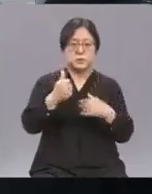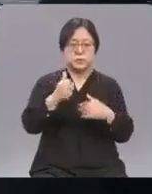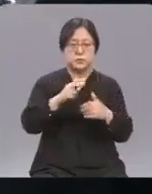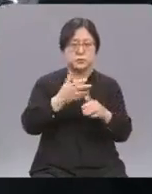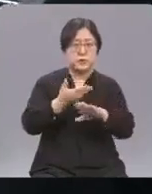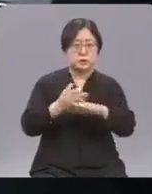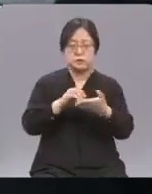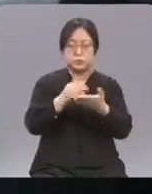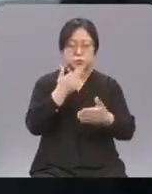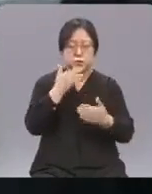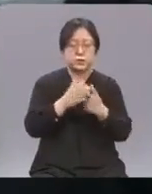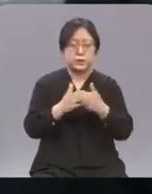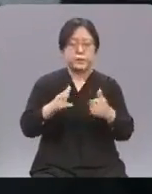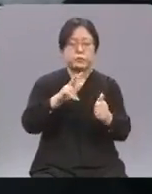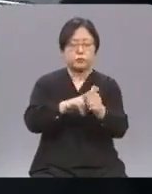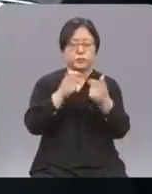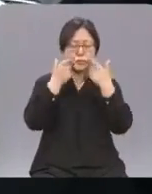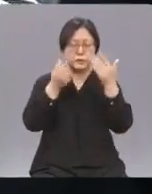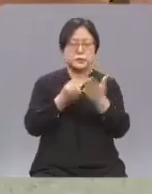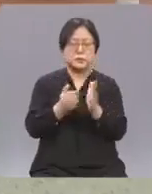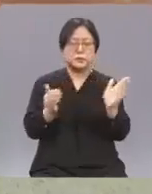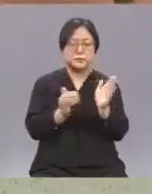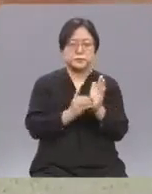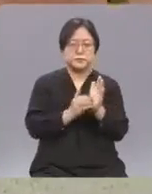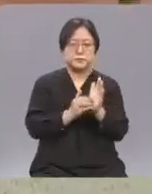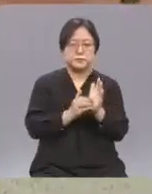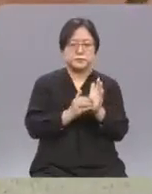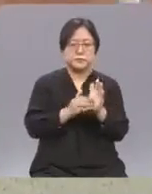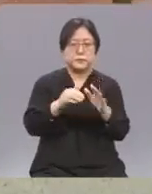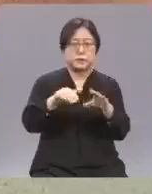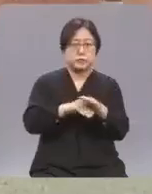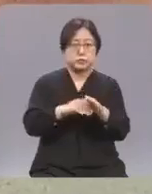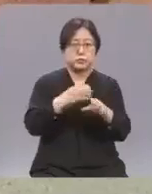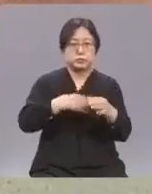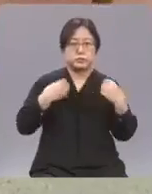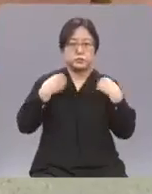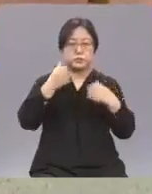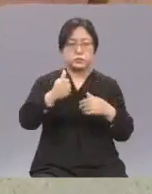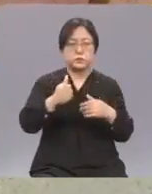경쟁자가 없어서 본선 주자로 확정됐습니다. 문 구청장은